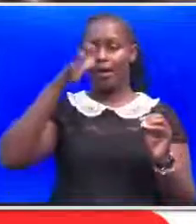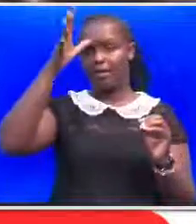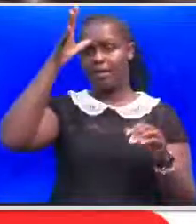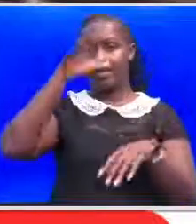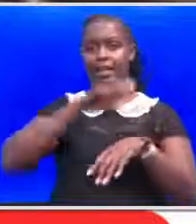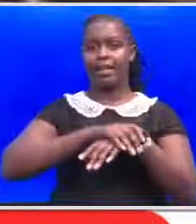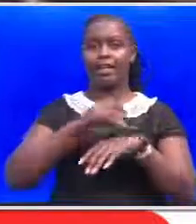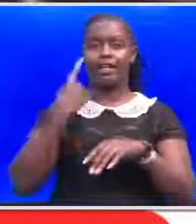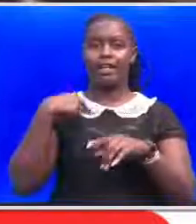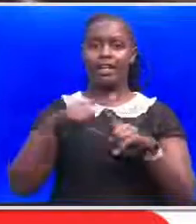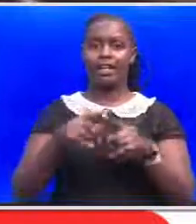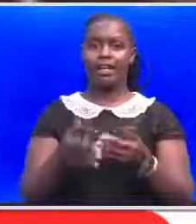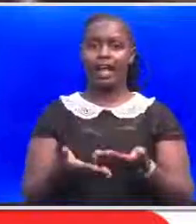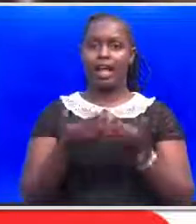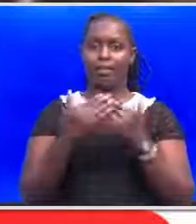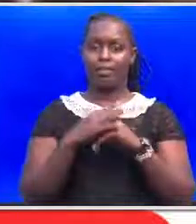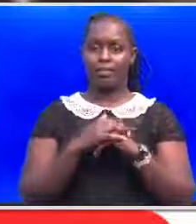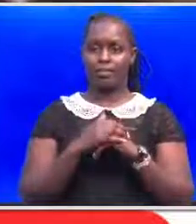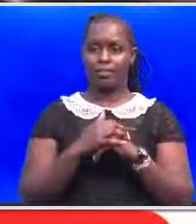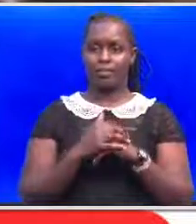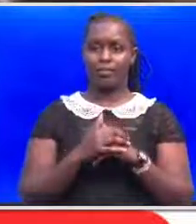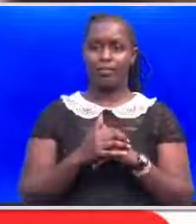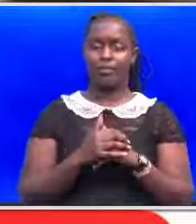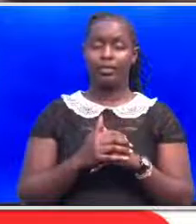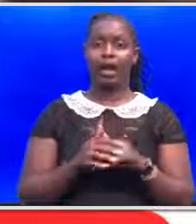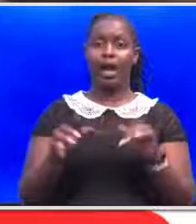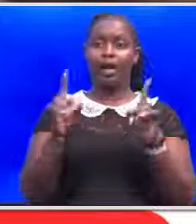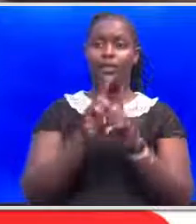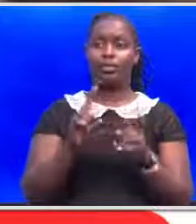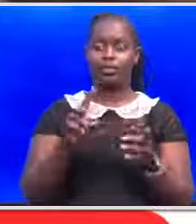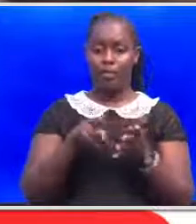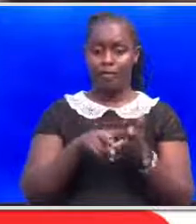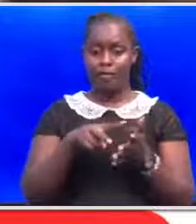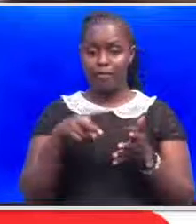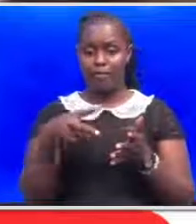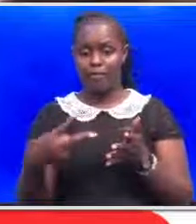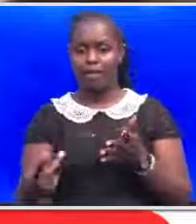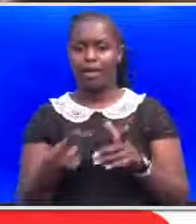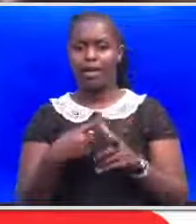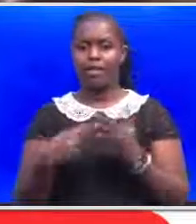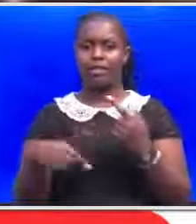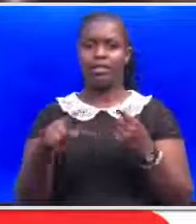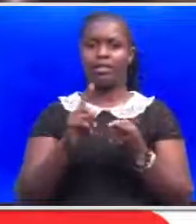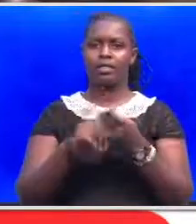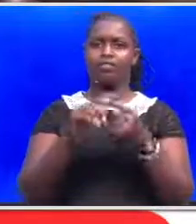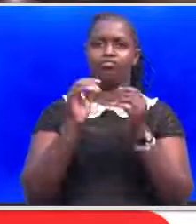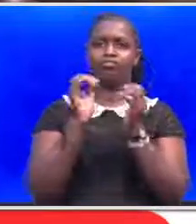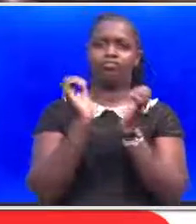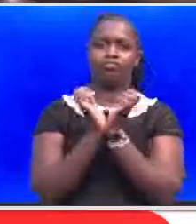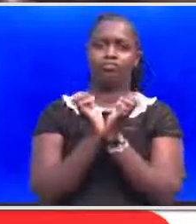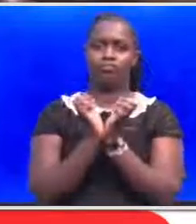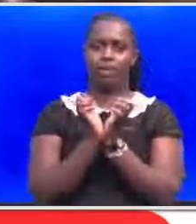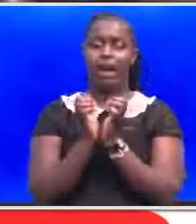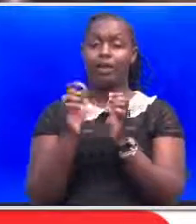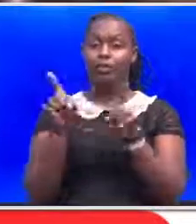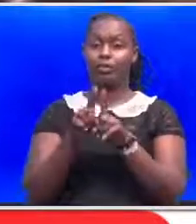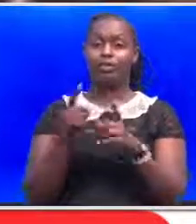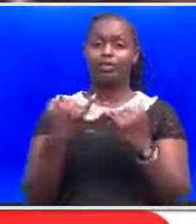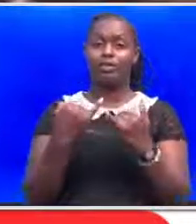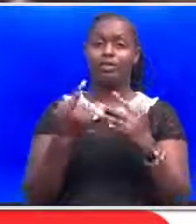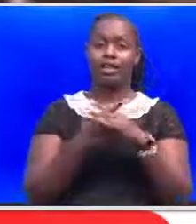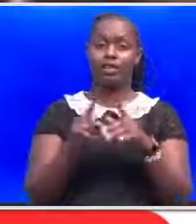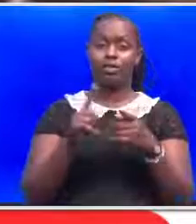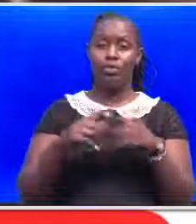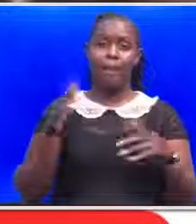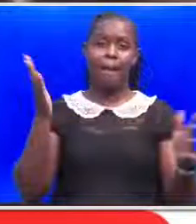ikatokea mbele ikamgonga na pikipiki yake, akaanguka, wakateremka na kumtia makofi na kumchukua